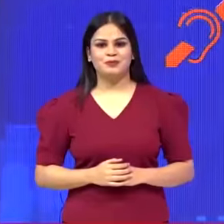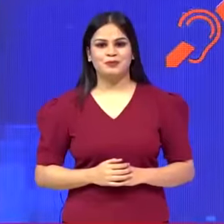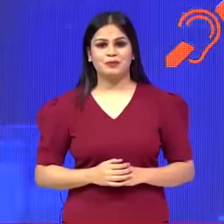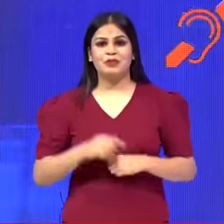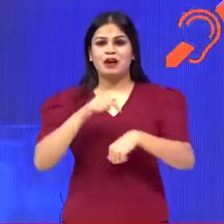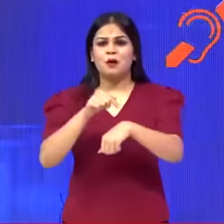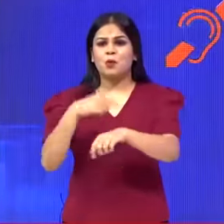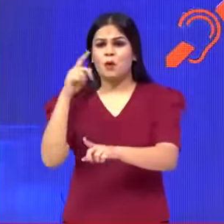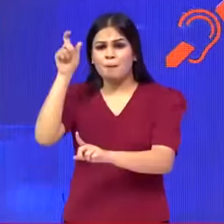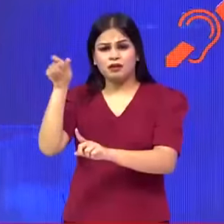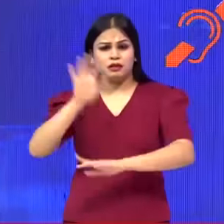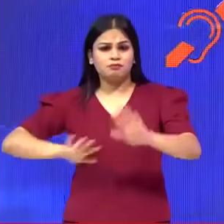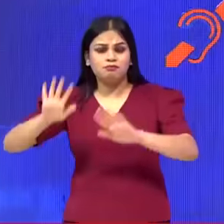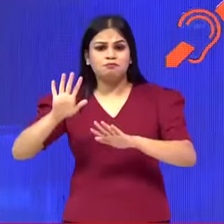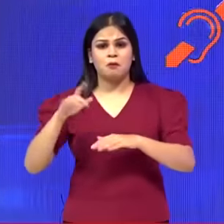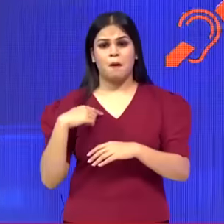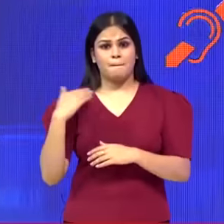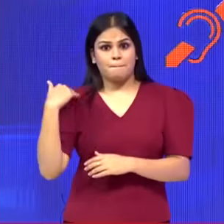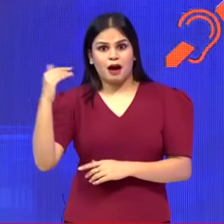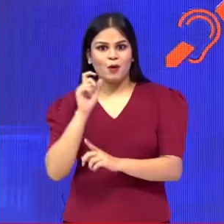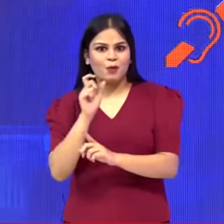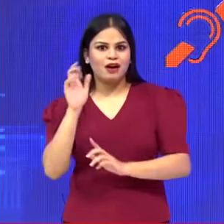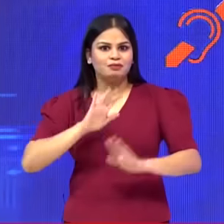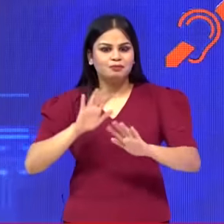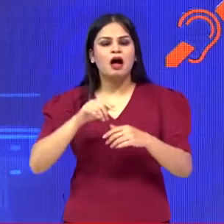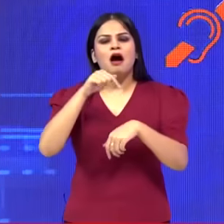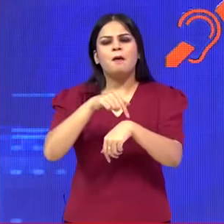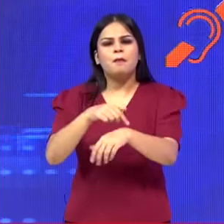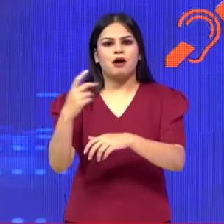कभी बजरंगी भाईजान है तो कभी सुल्तान है,